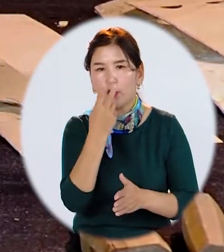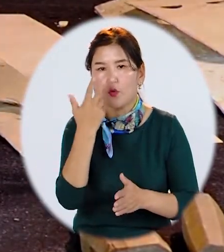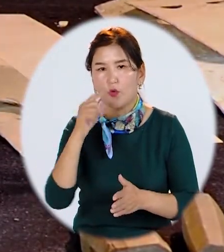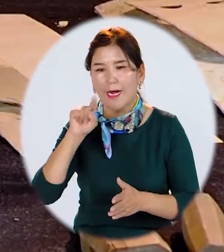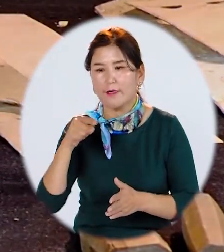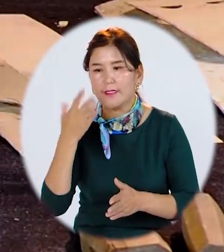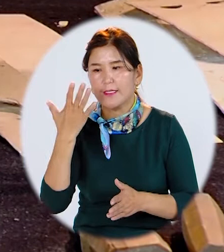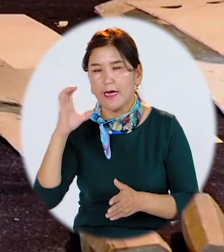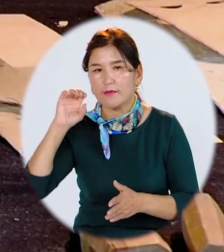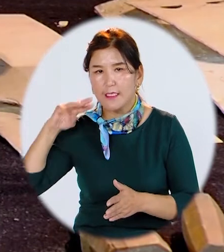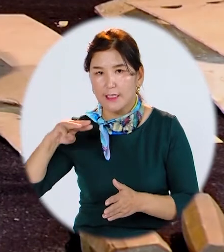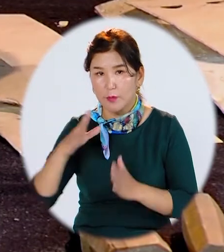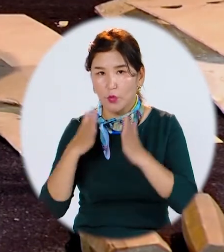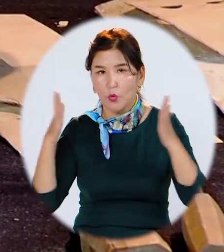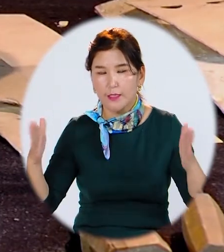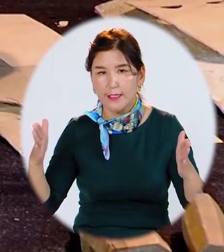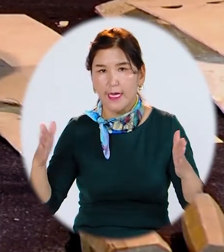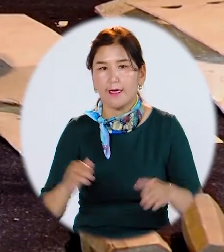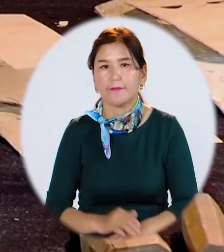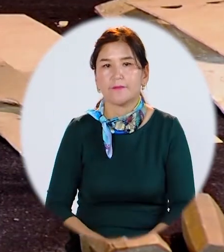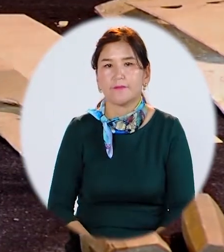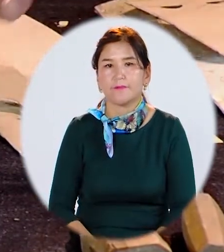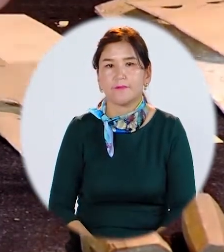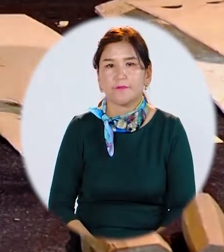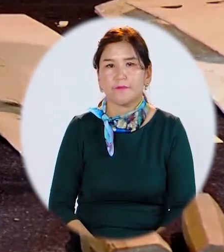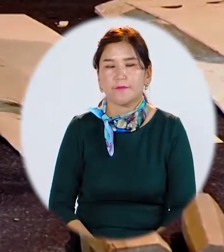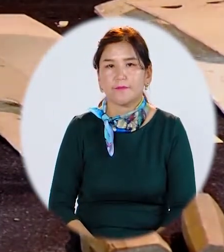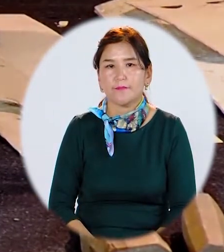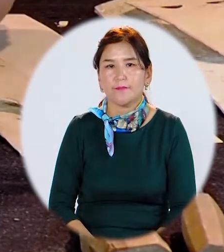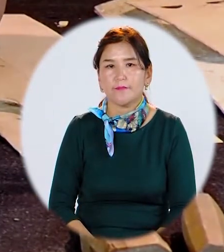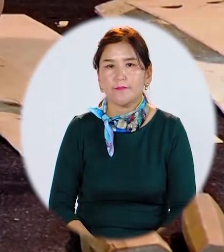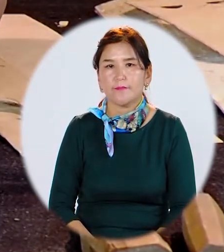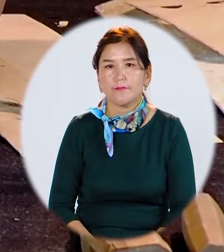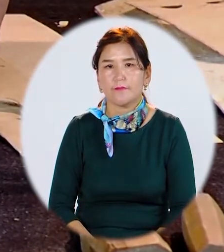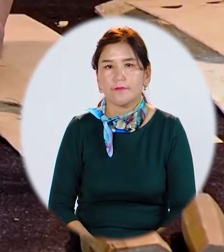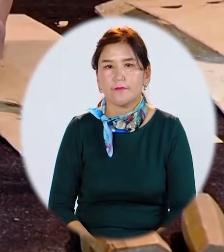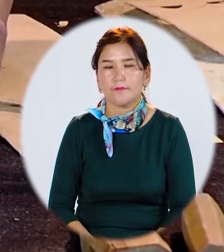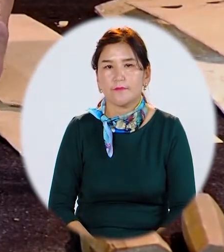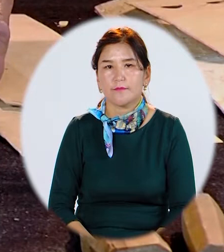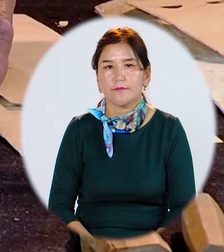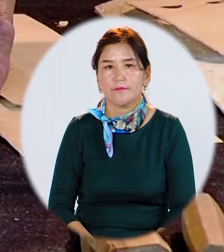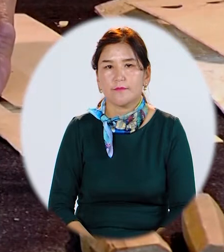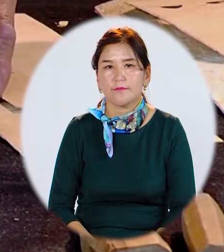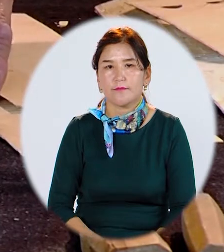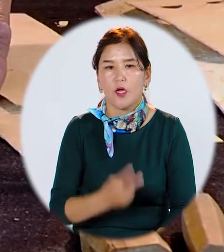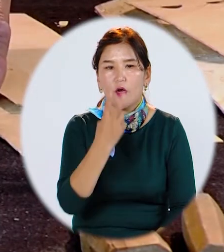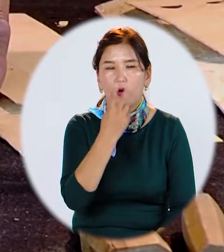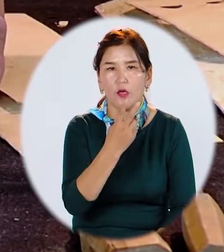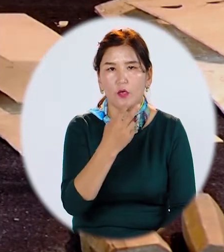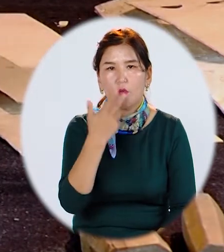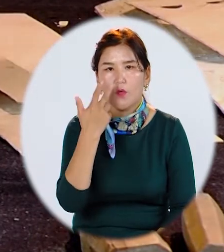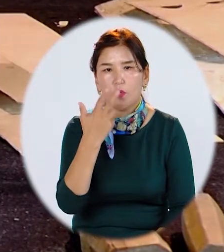см-ийн урттай. За энэ тавилаа. За бас дахин дор нь тавьж зүйлэн 23.5